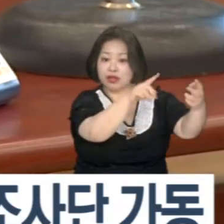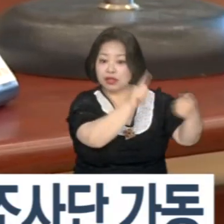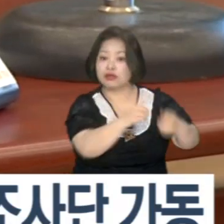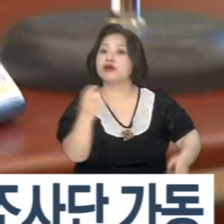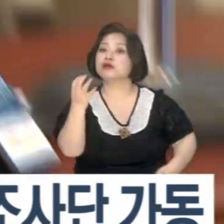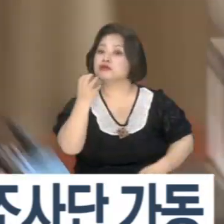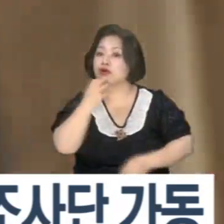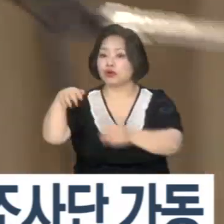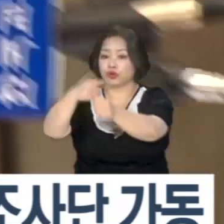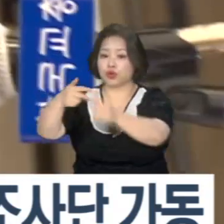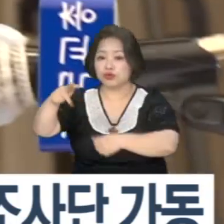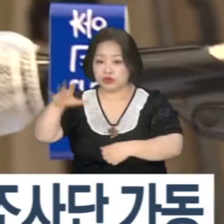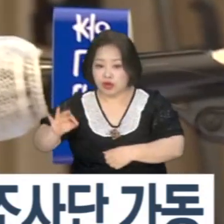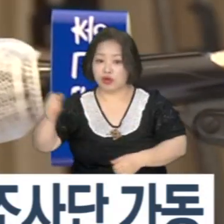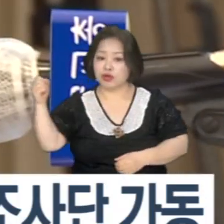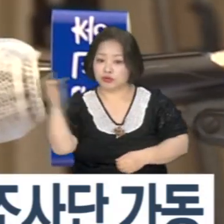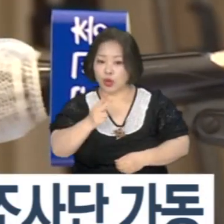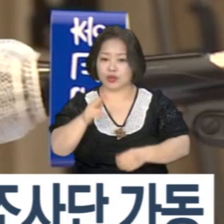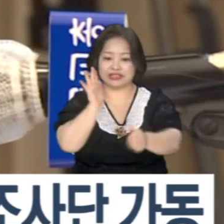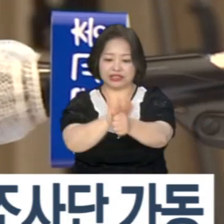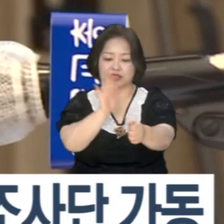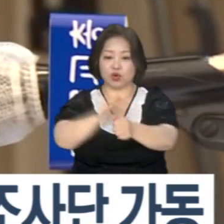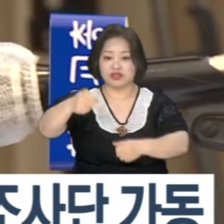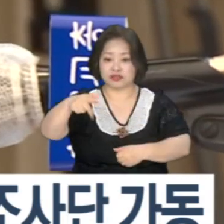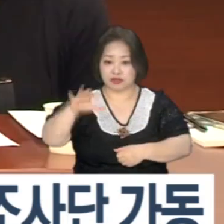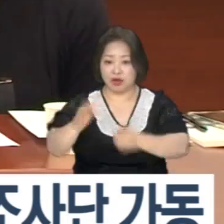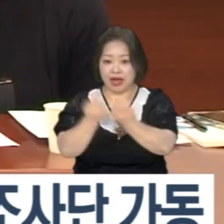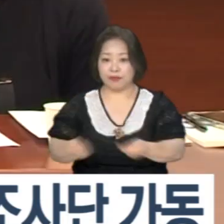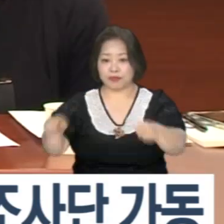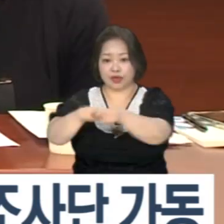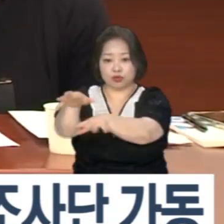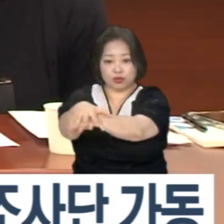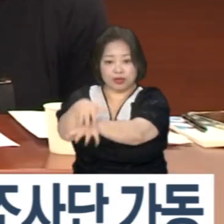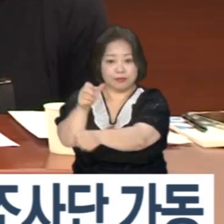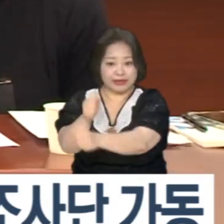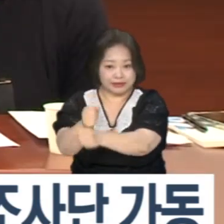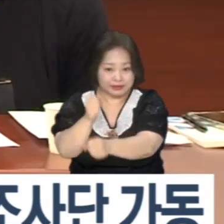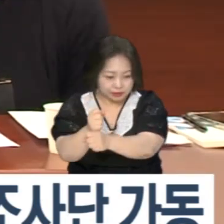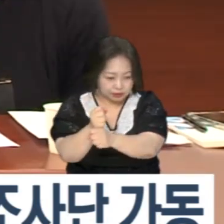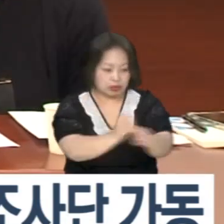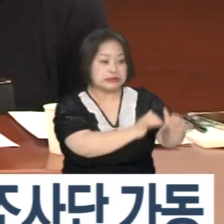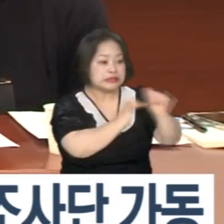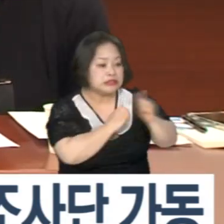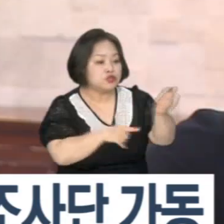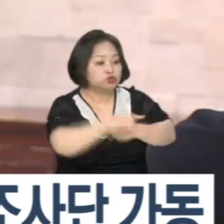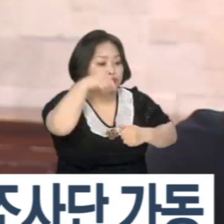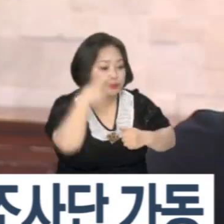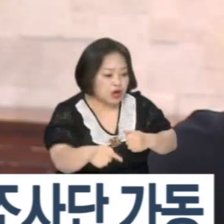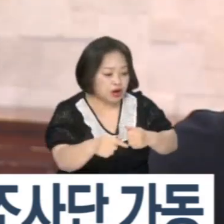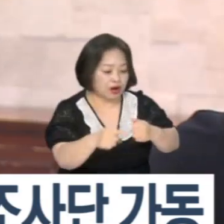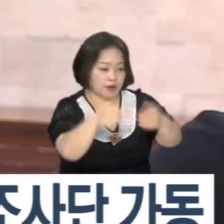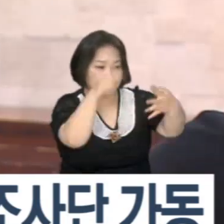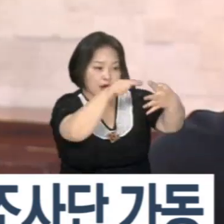서울시교육청 강남 서초교육지원청과 합동조사단을 꾸려 진상파악에 나섭니다